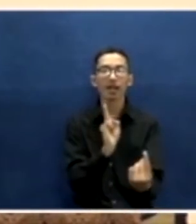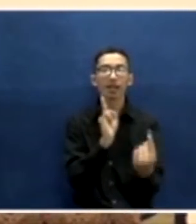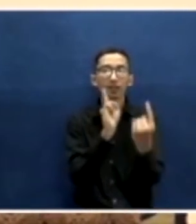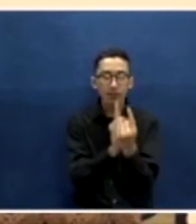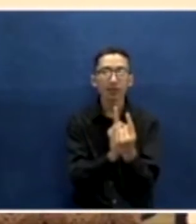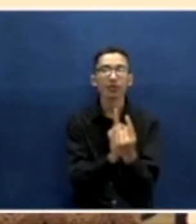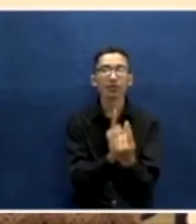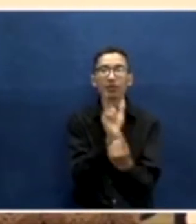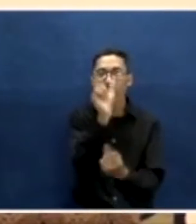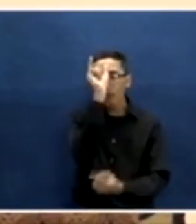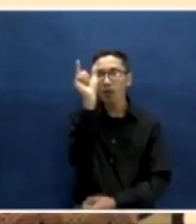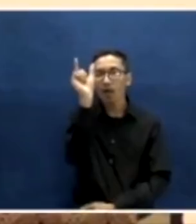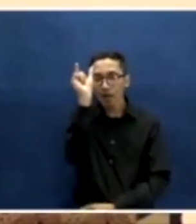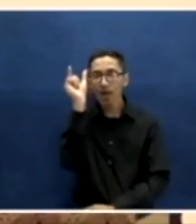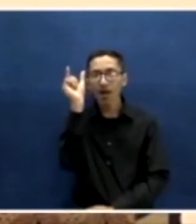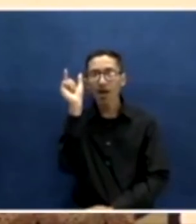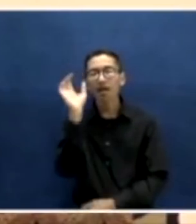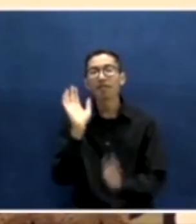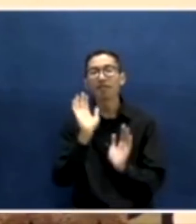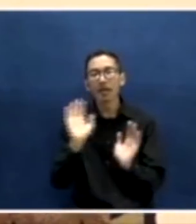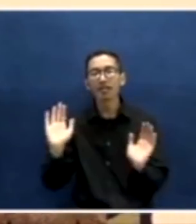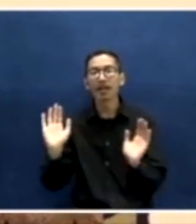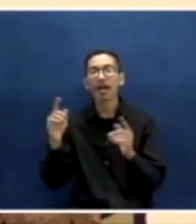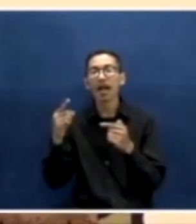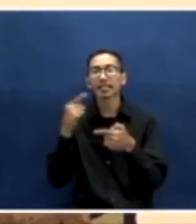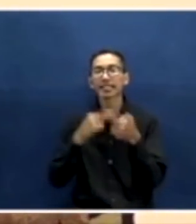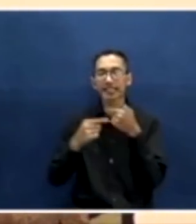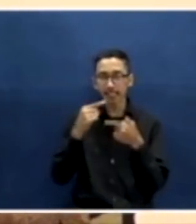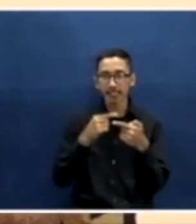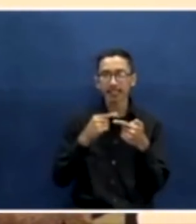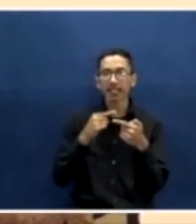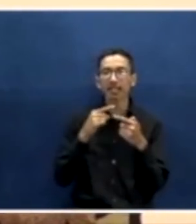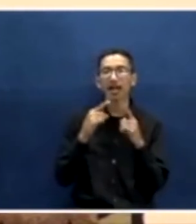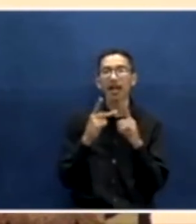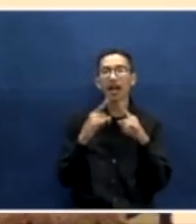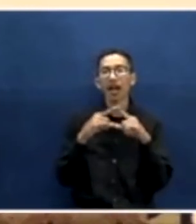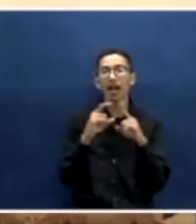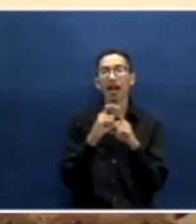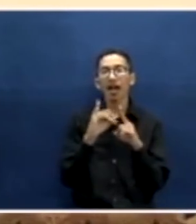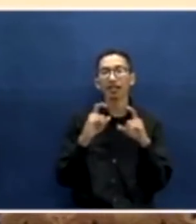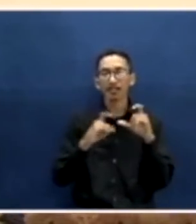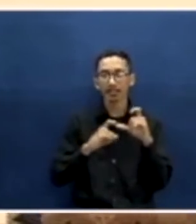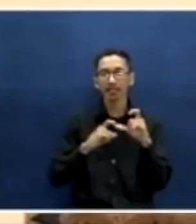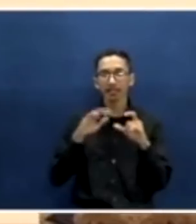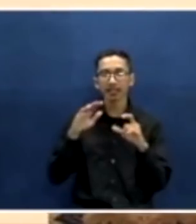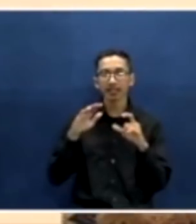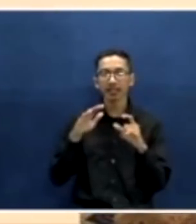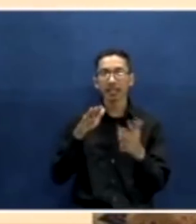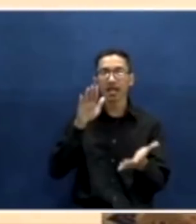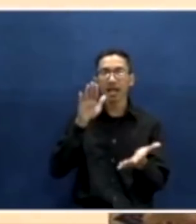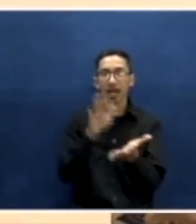sampai mengatakan kepada kita hadits Rasulullah itu jumlahnya ratusan ribu ia bahkan maaf